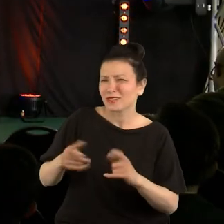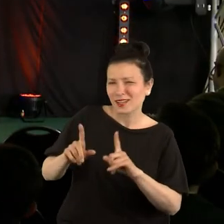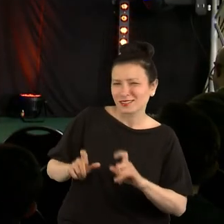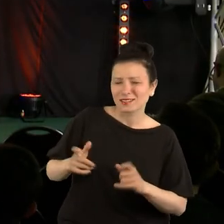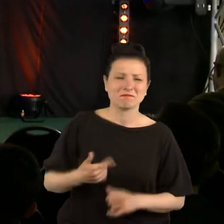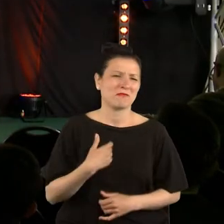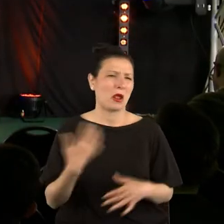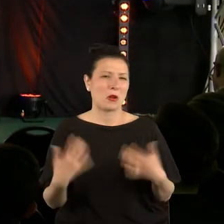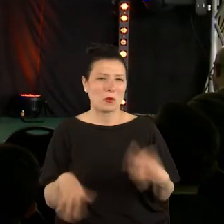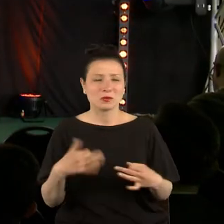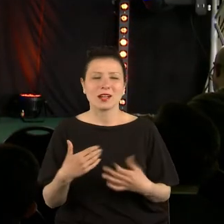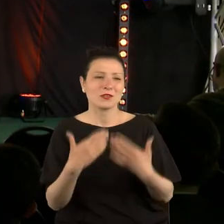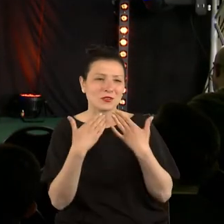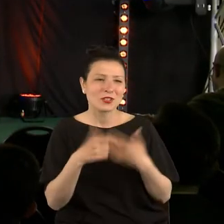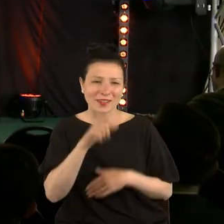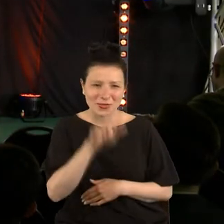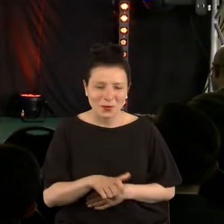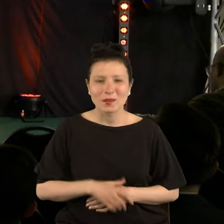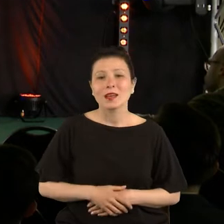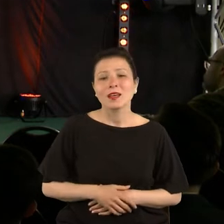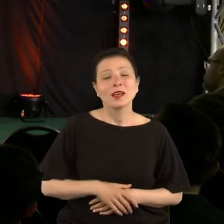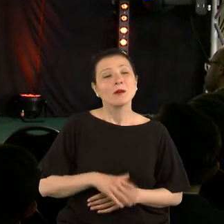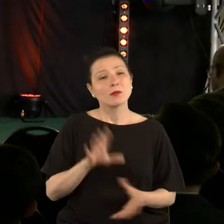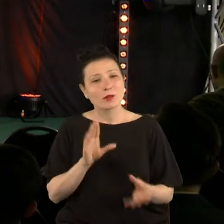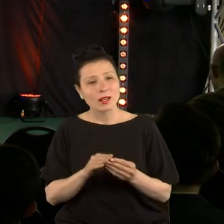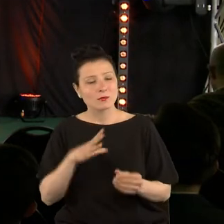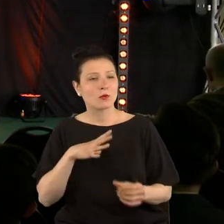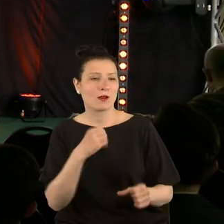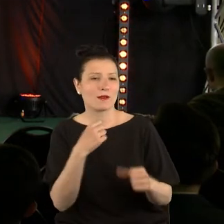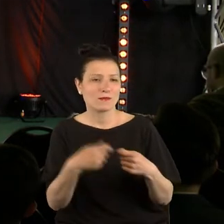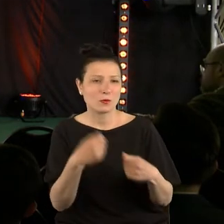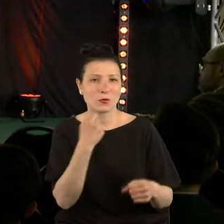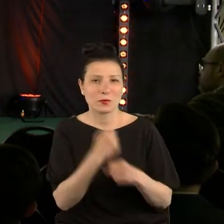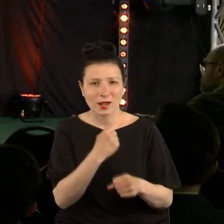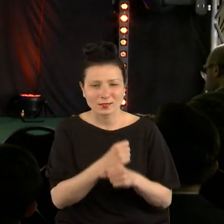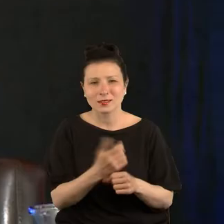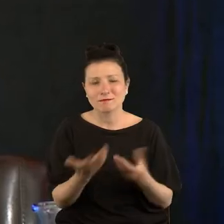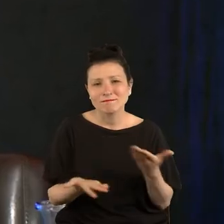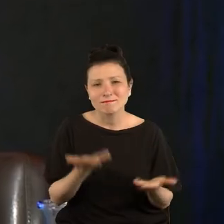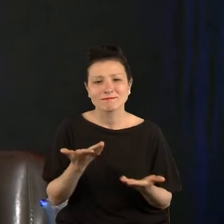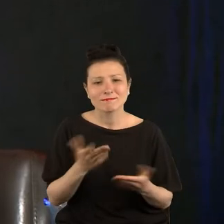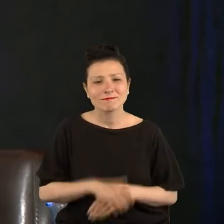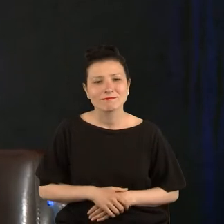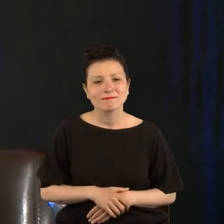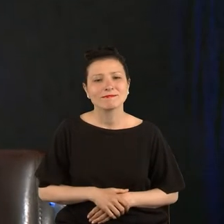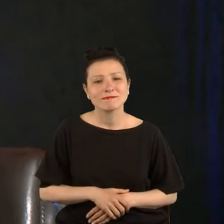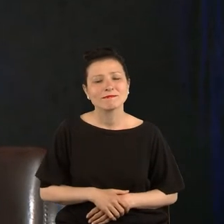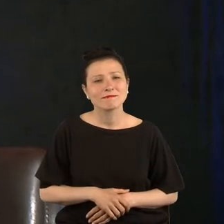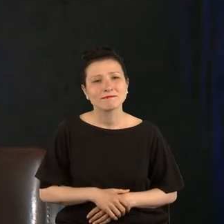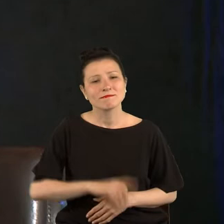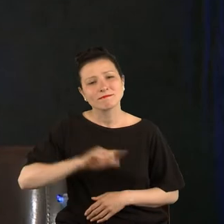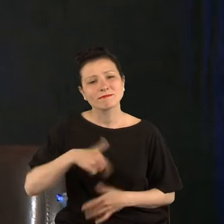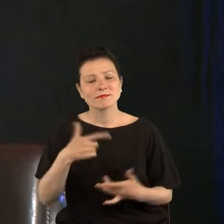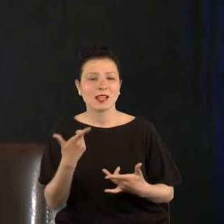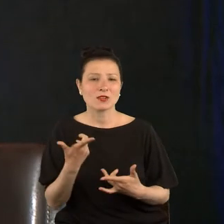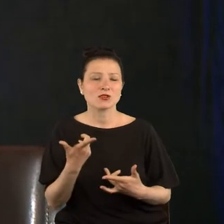jak najbardziej, ale to dzięki tobie, bo pracowałyśmy razem. Gdzieś się pewnie właśnie nasze ścieżki splotły